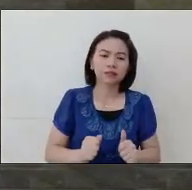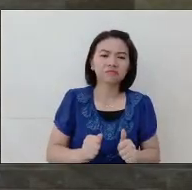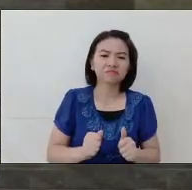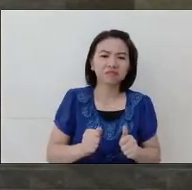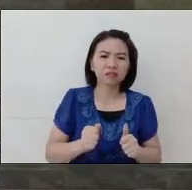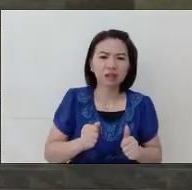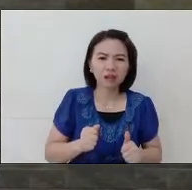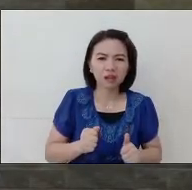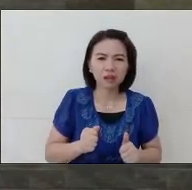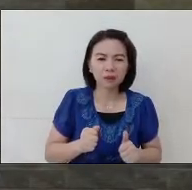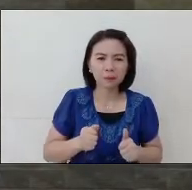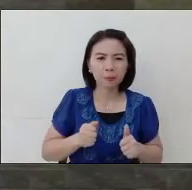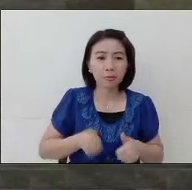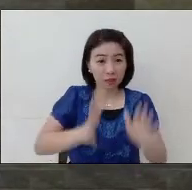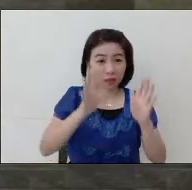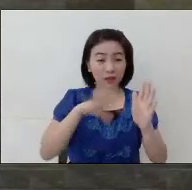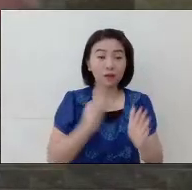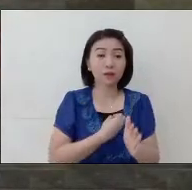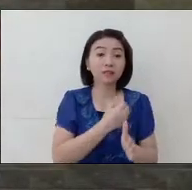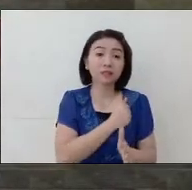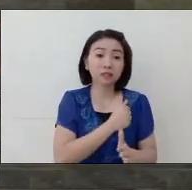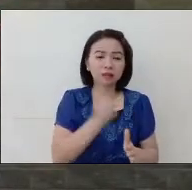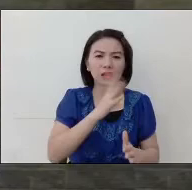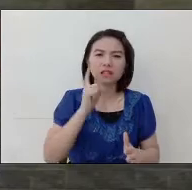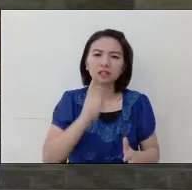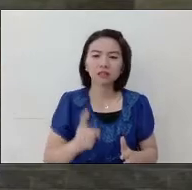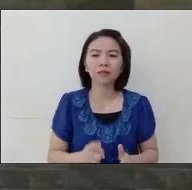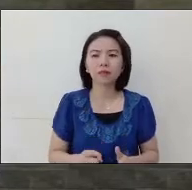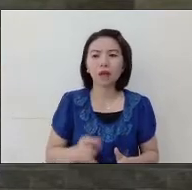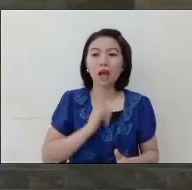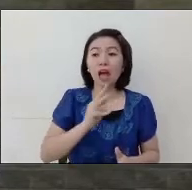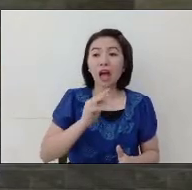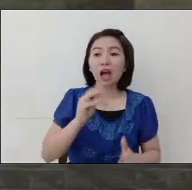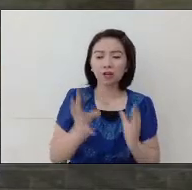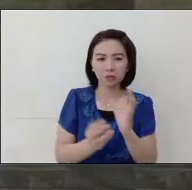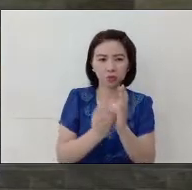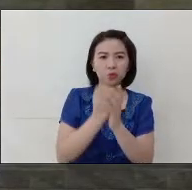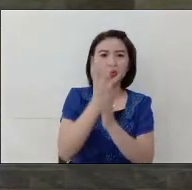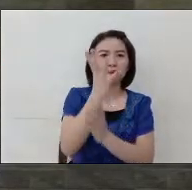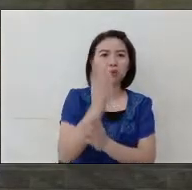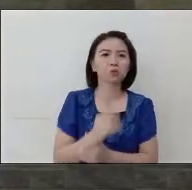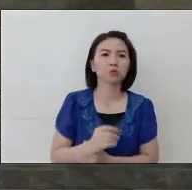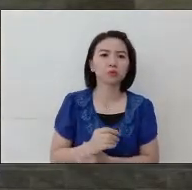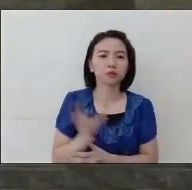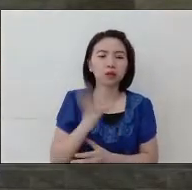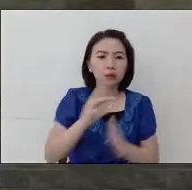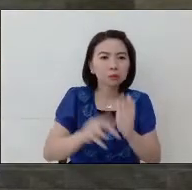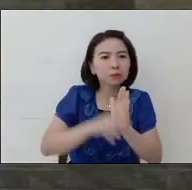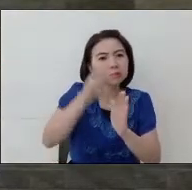ng kusa at ako rin ay nag-mature ng kusa. No. Meron kang problema sa meaning.